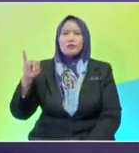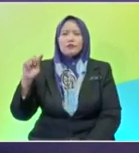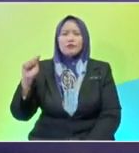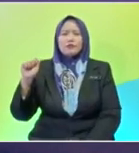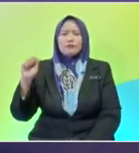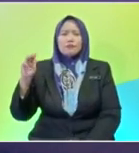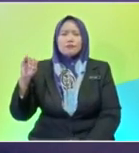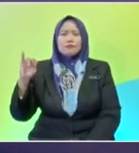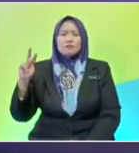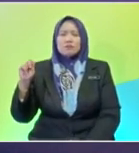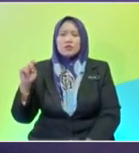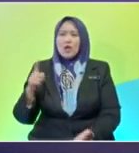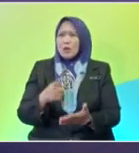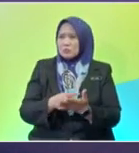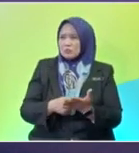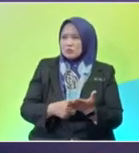kita